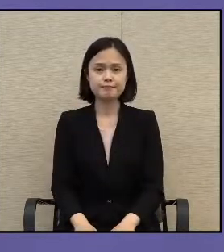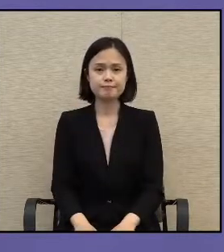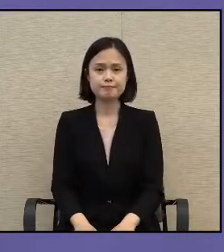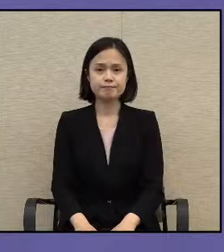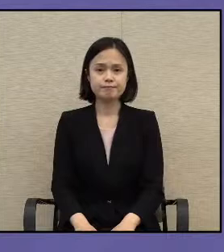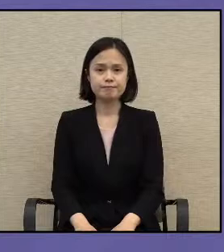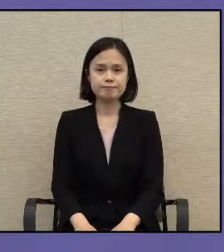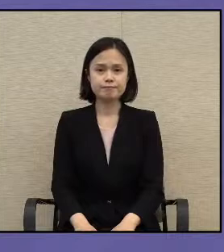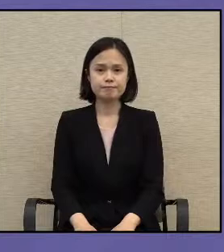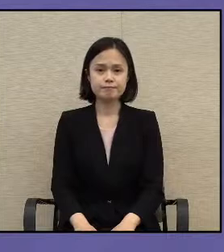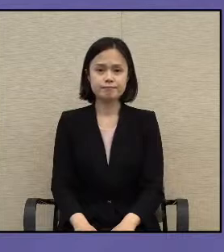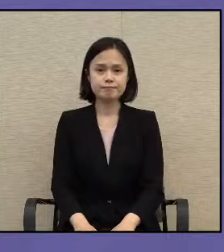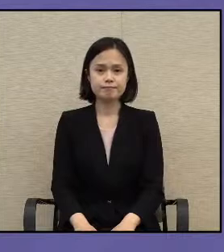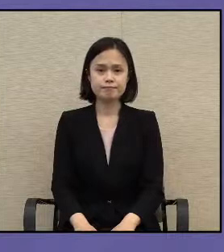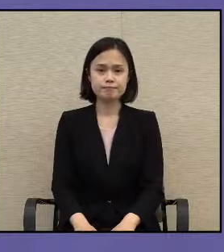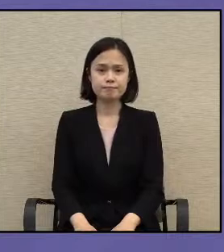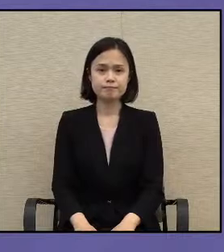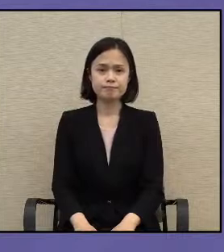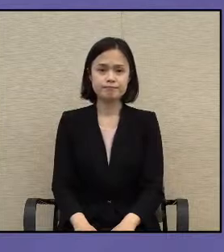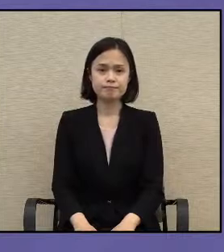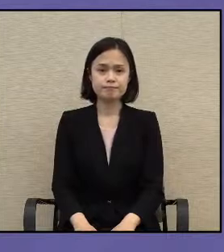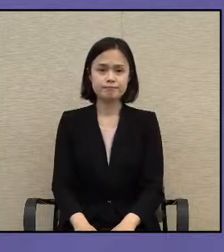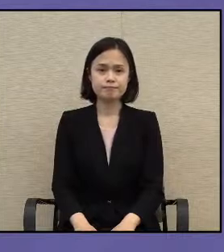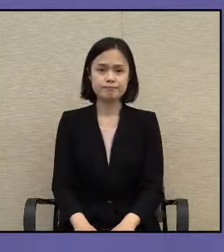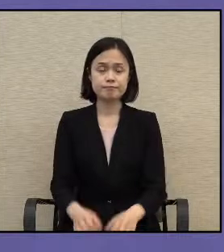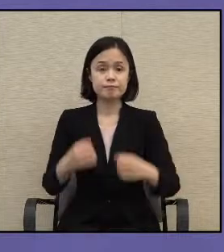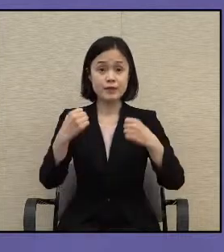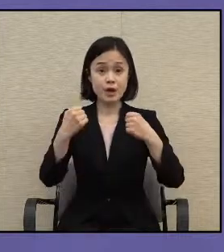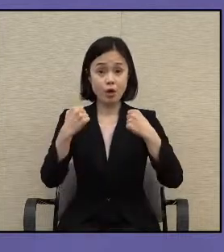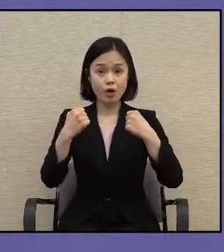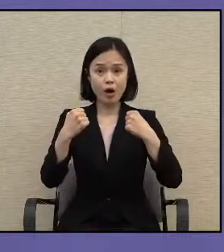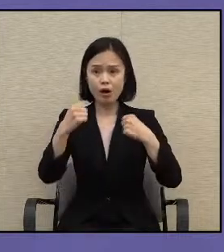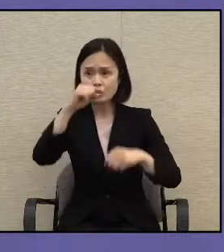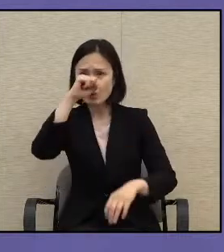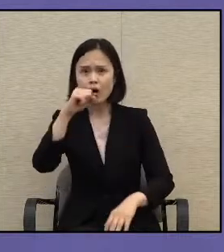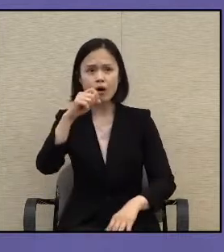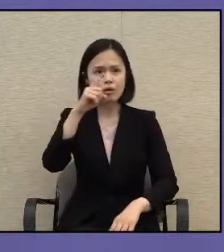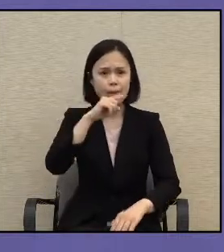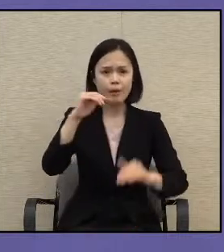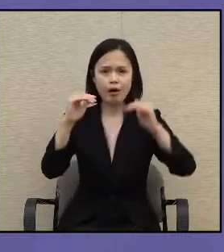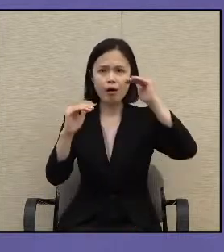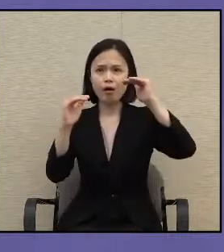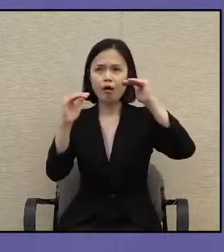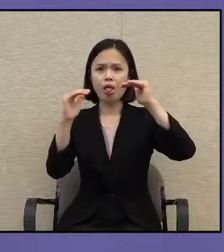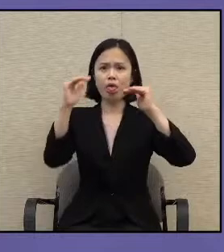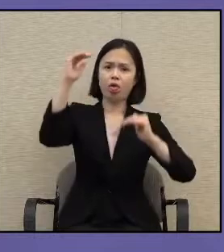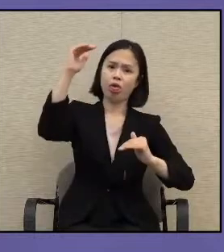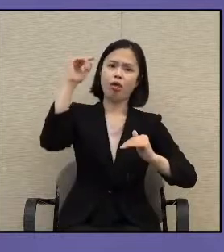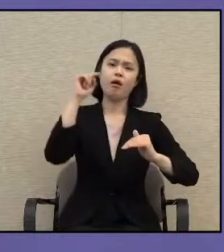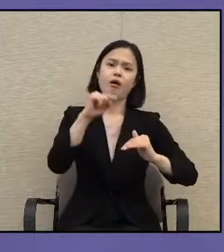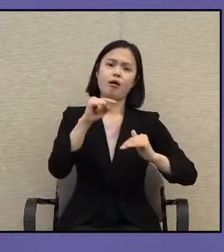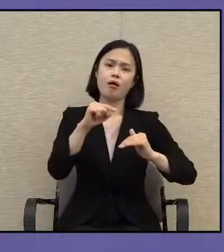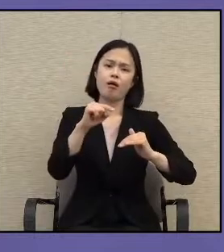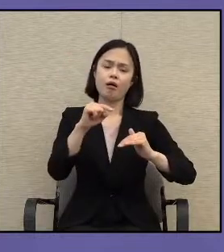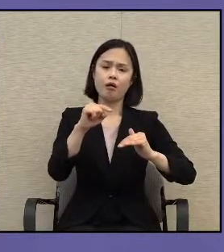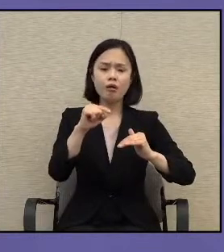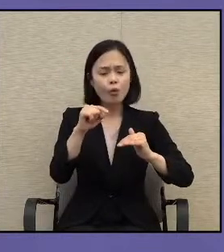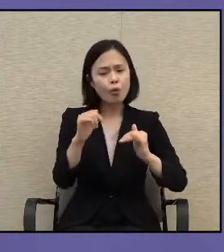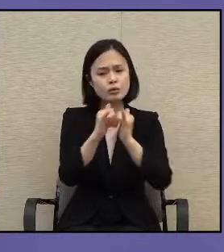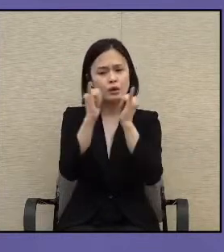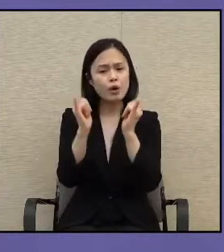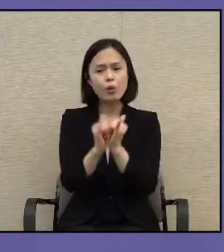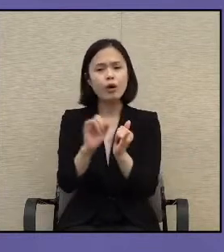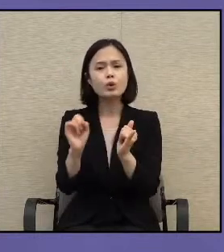그리고 또한 이제 이 건강 불평등과 관련되는 사회적 요인들에 대해서도 굉장히 다양한